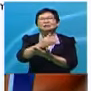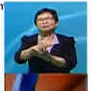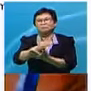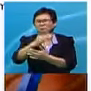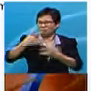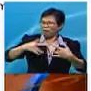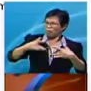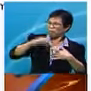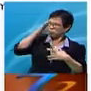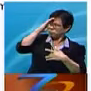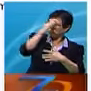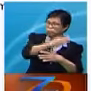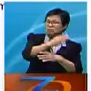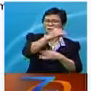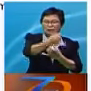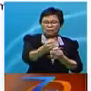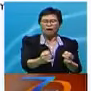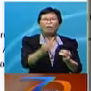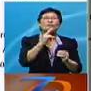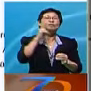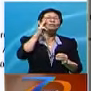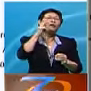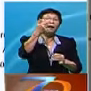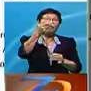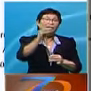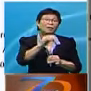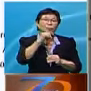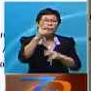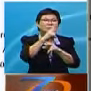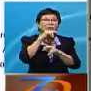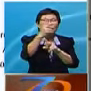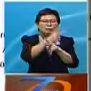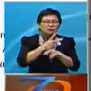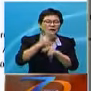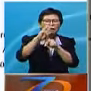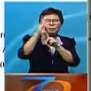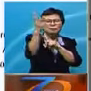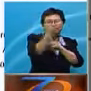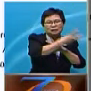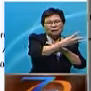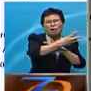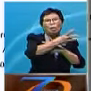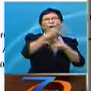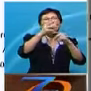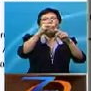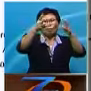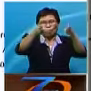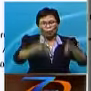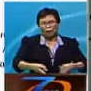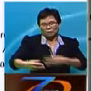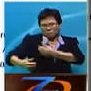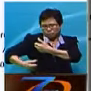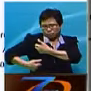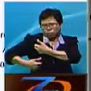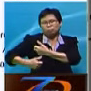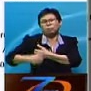kononnya Jabatan Hal Ehwal Veteran ATM tidak menjaga kebajikan warga pertahanan.